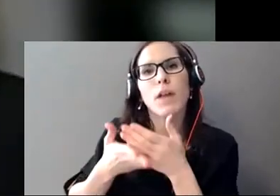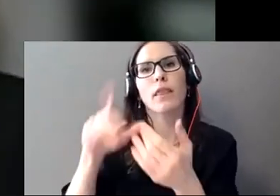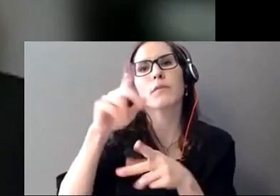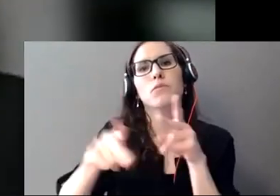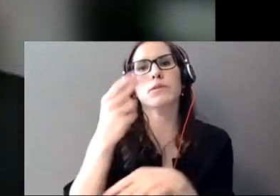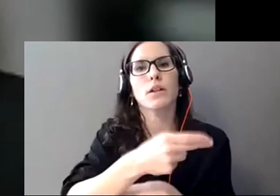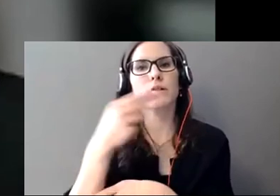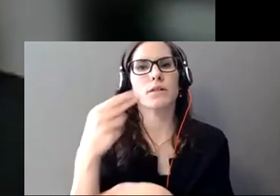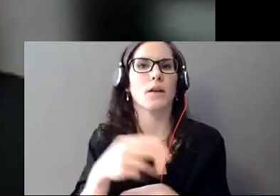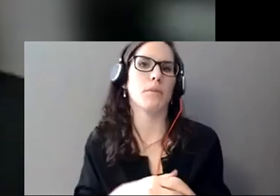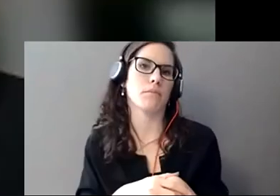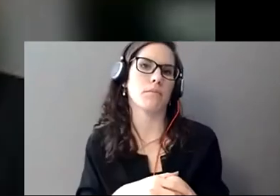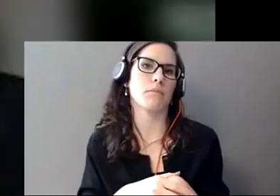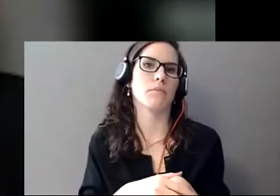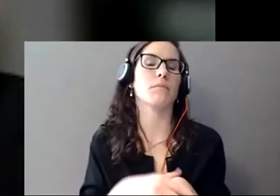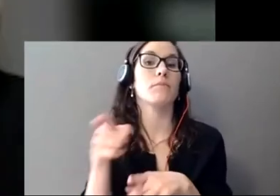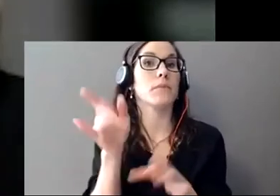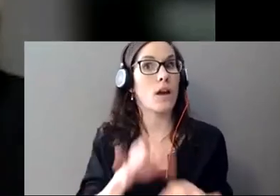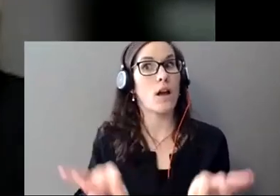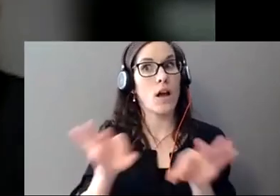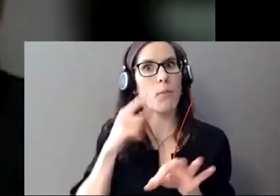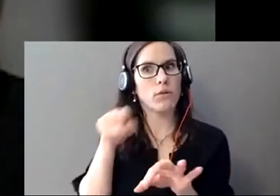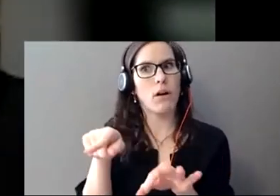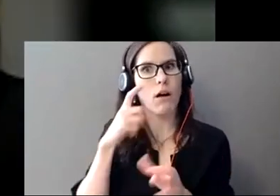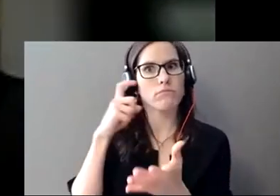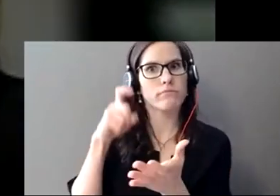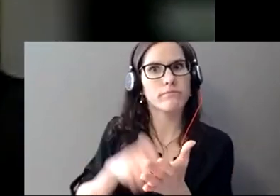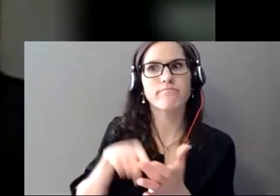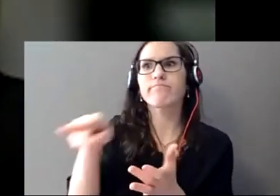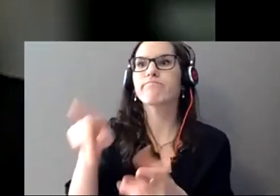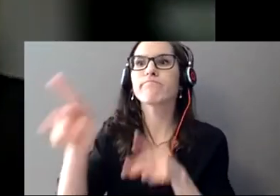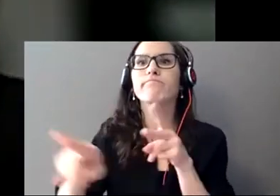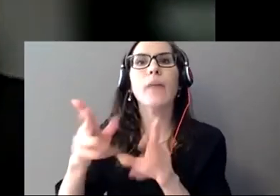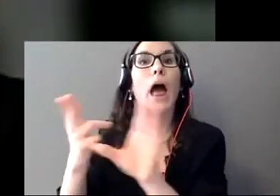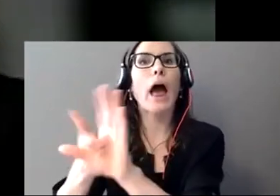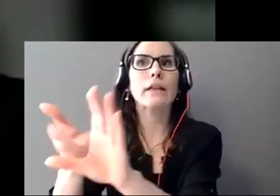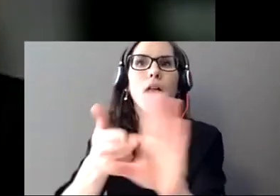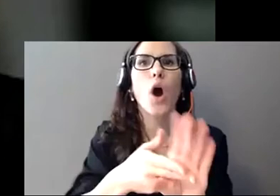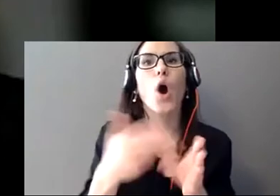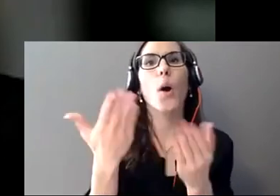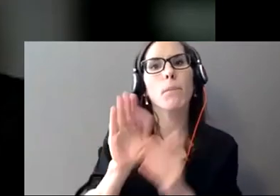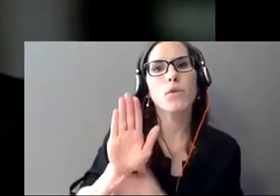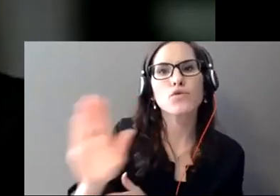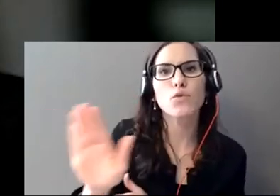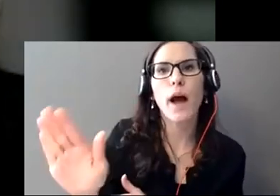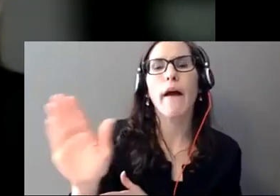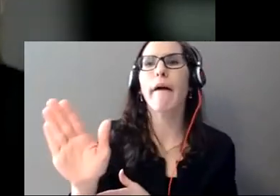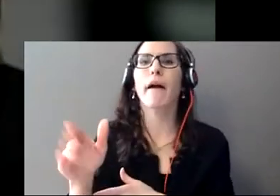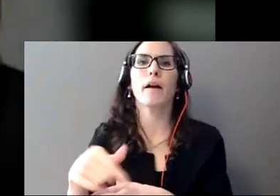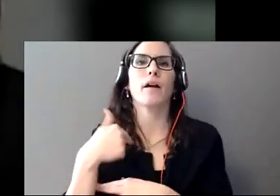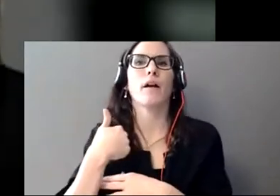importante à la présentation des acteurs, de leurs besoins, des pratiques, des trajectoires et des vécus individuels.